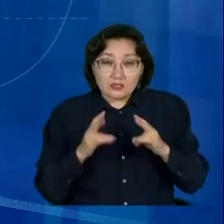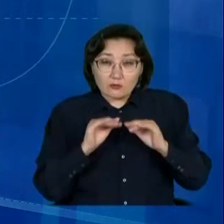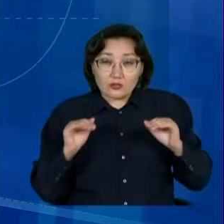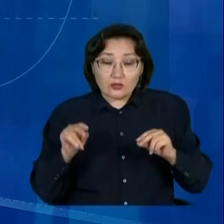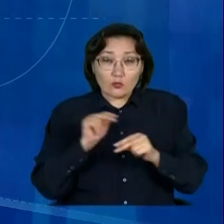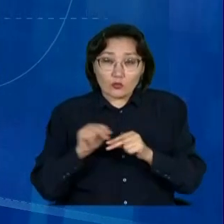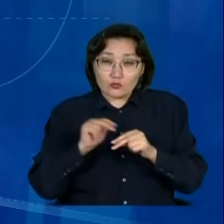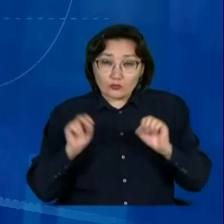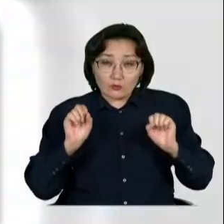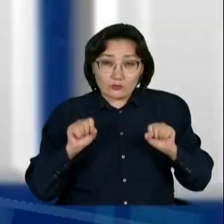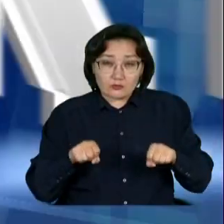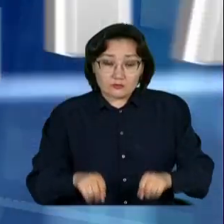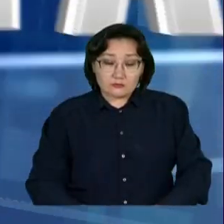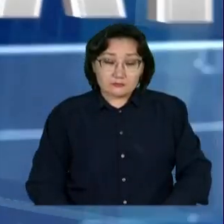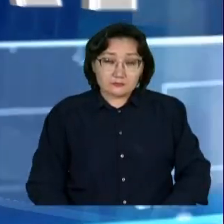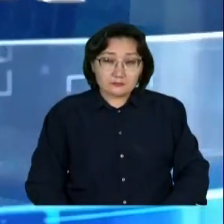қамтуға қауқарлы.